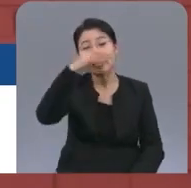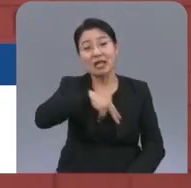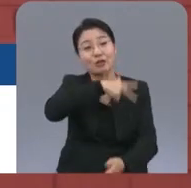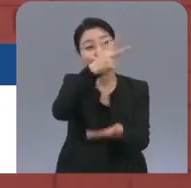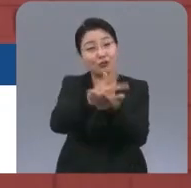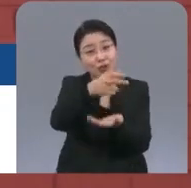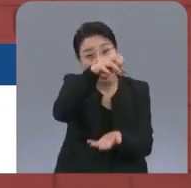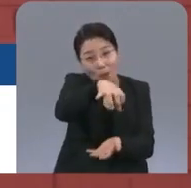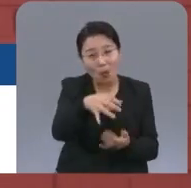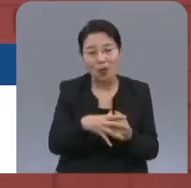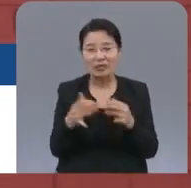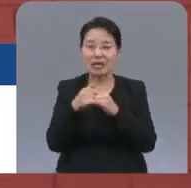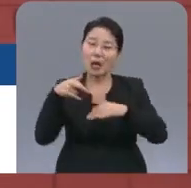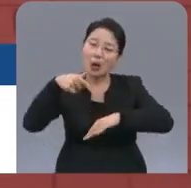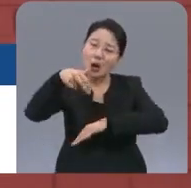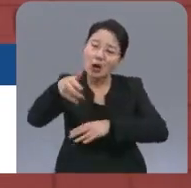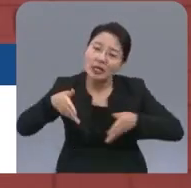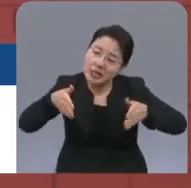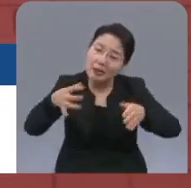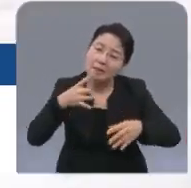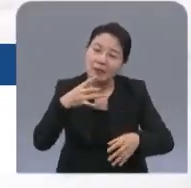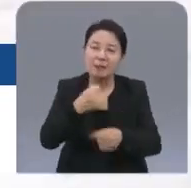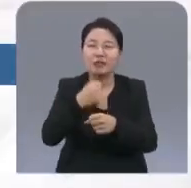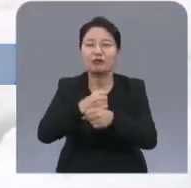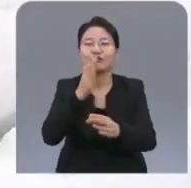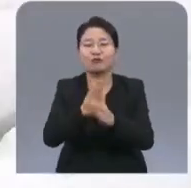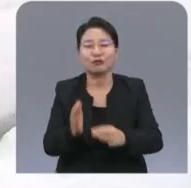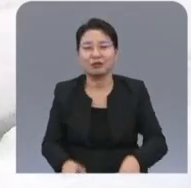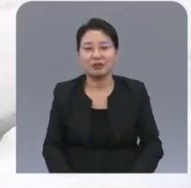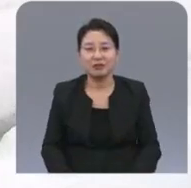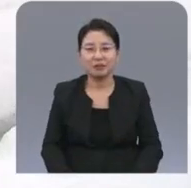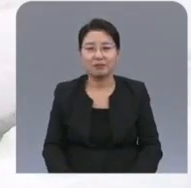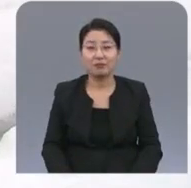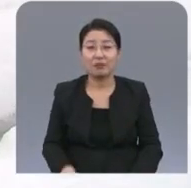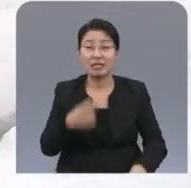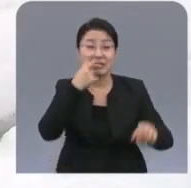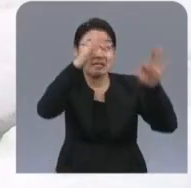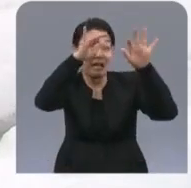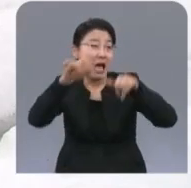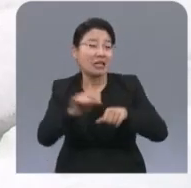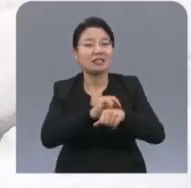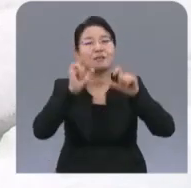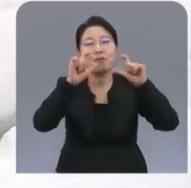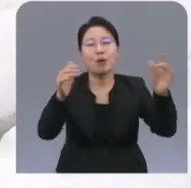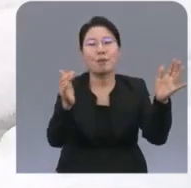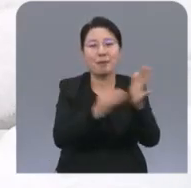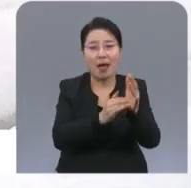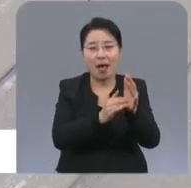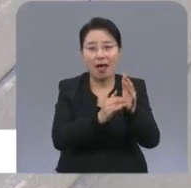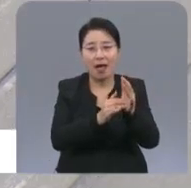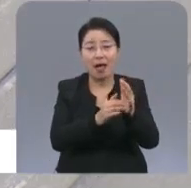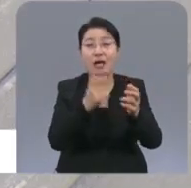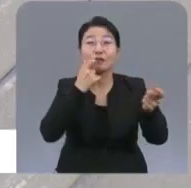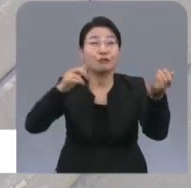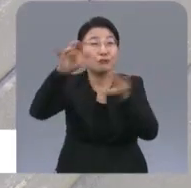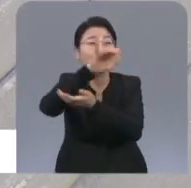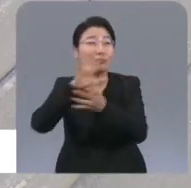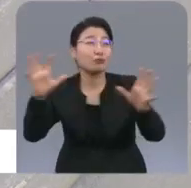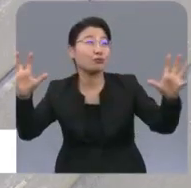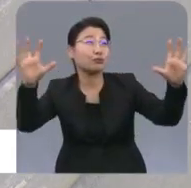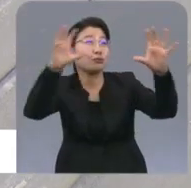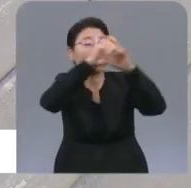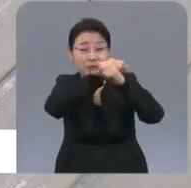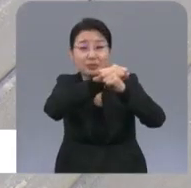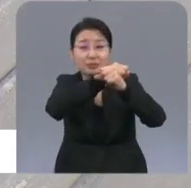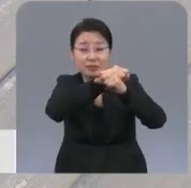khó có thể dọn thết Tuyết được cùng một lúc họ chỉ tập trung dọn từ các khu vực đỗ xe và lối đi cảnh báo tuyết rơi dày tại khu vực tỉnh kangwon đã được